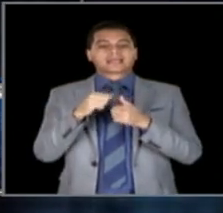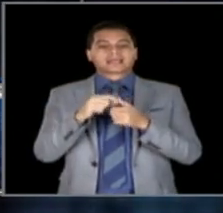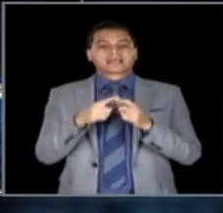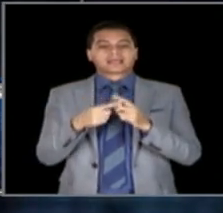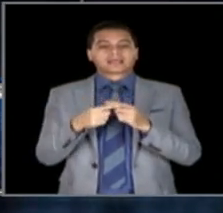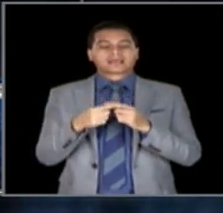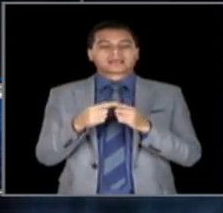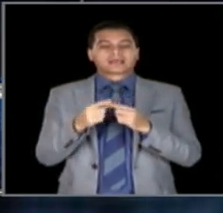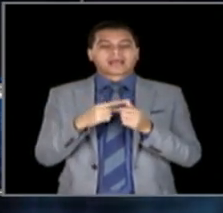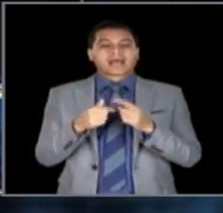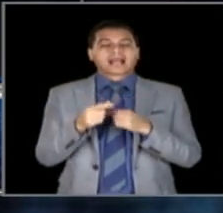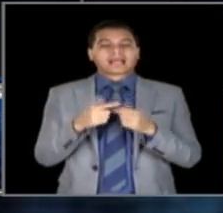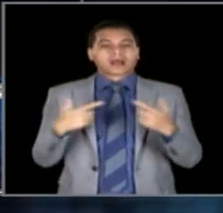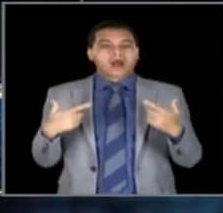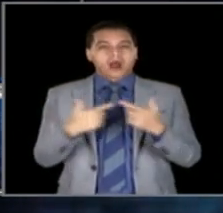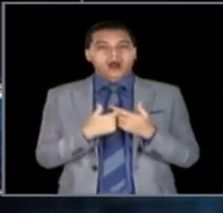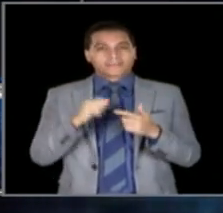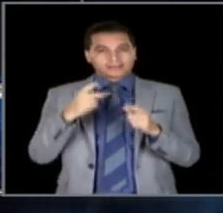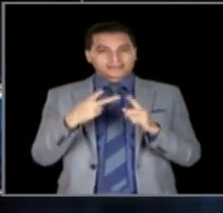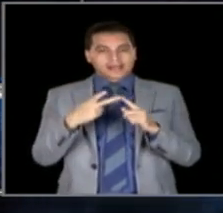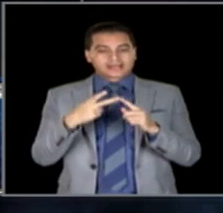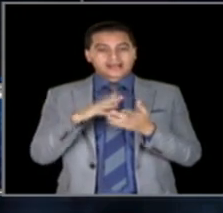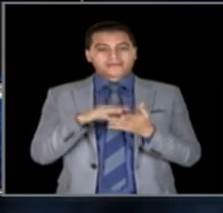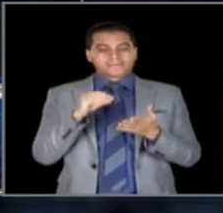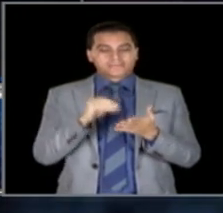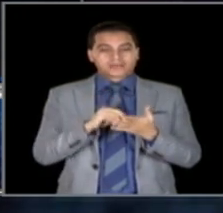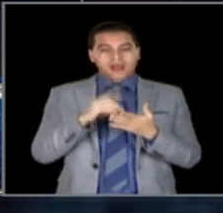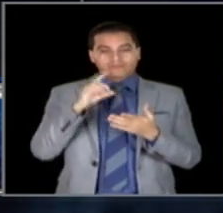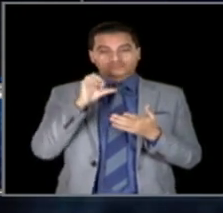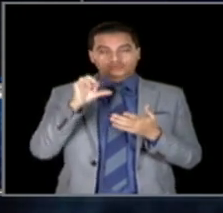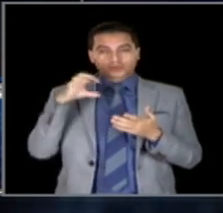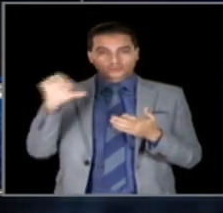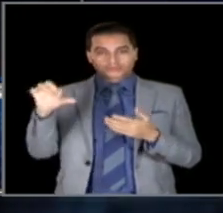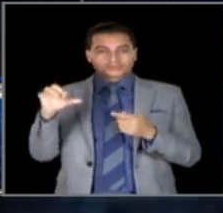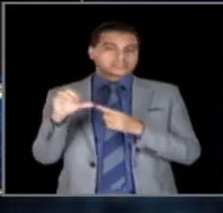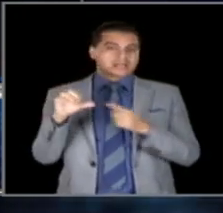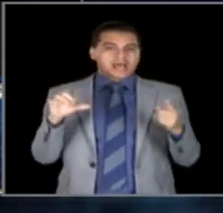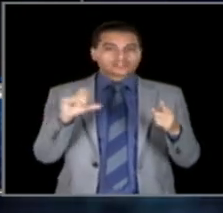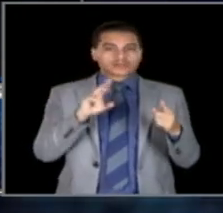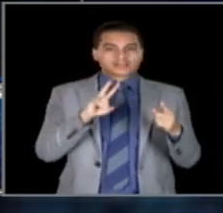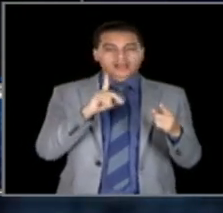ابتدت أغسطس 1990 لحد فبراير 1991.